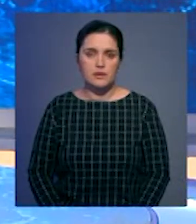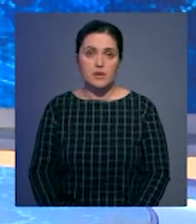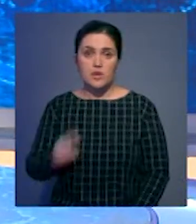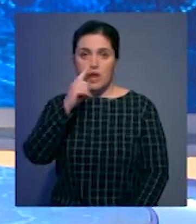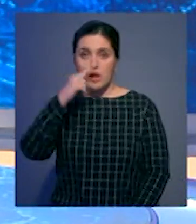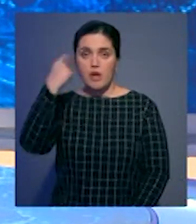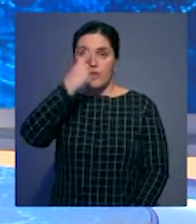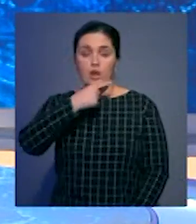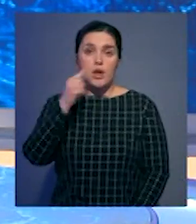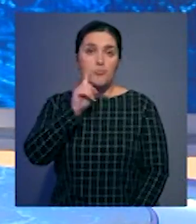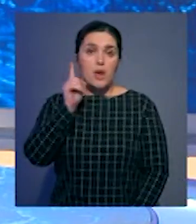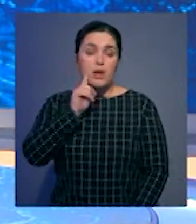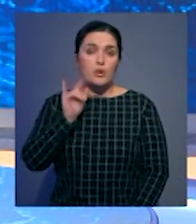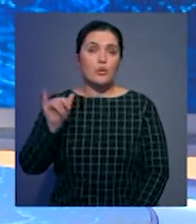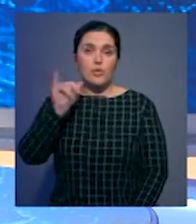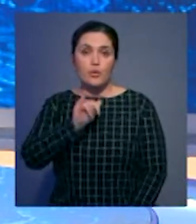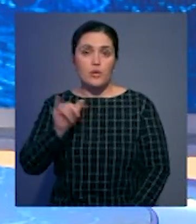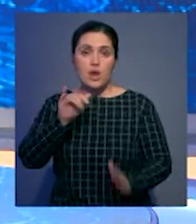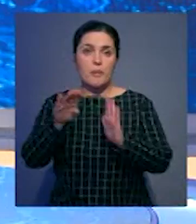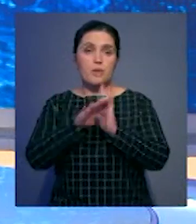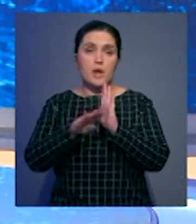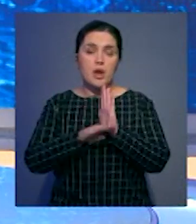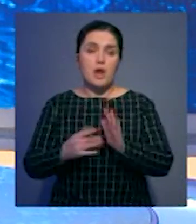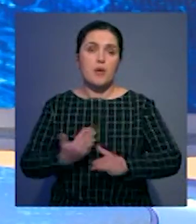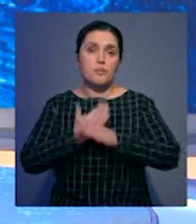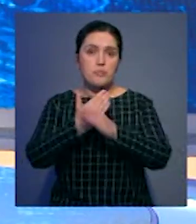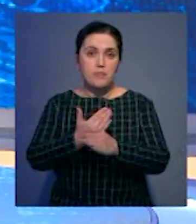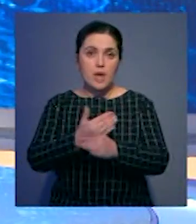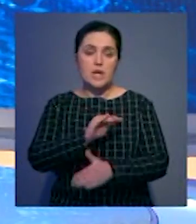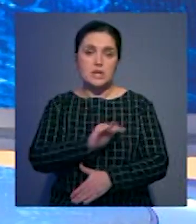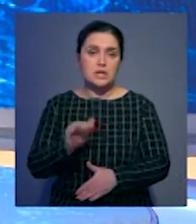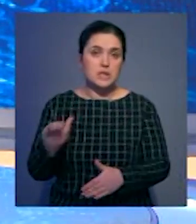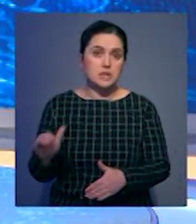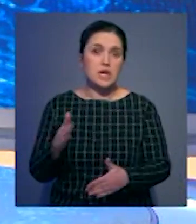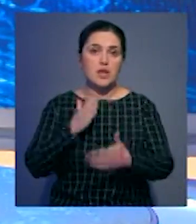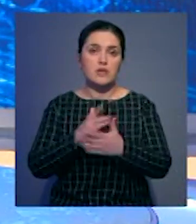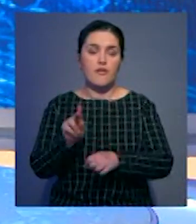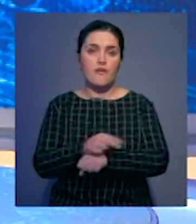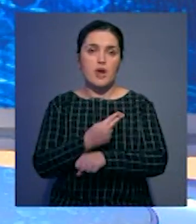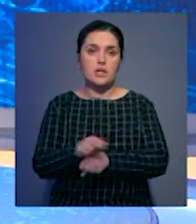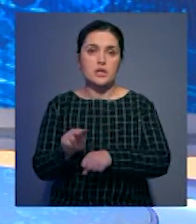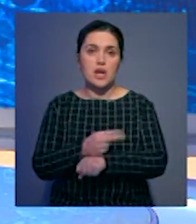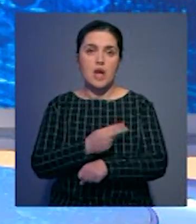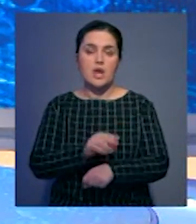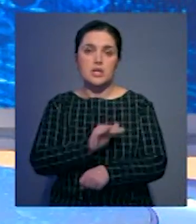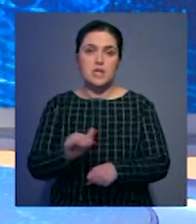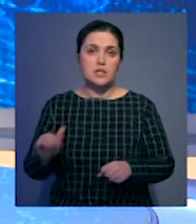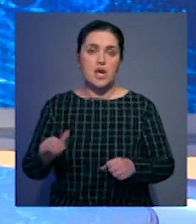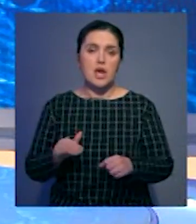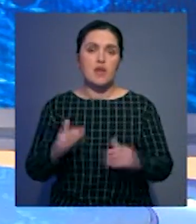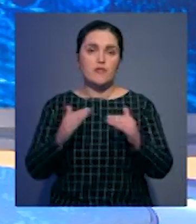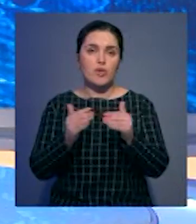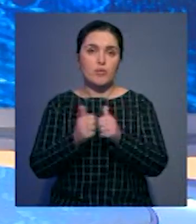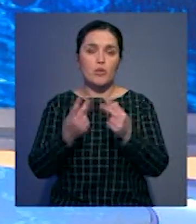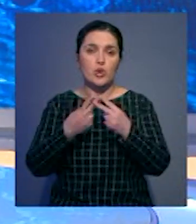В год молодежи в Уральске разработана целая программа по поддержке юных талантов. Целую плеяду их воспитывают в детских дворовых клубах.